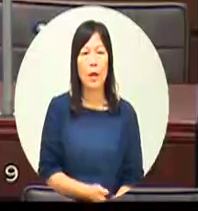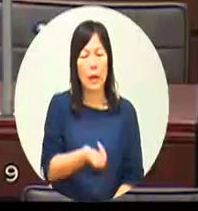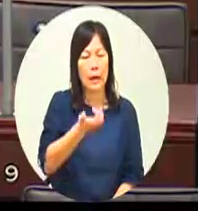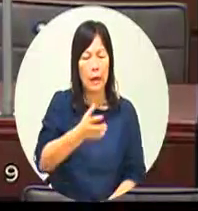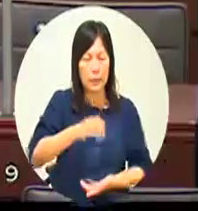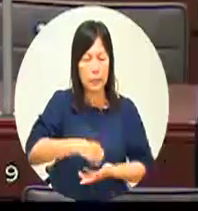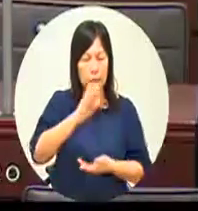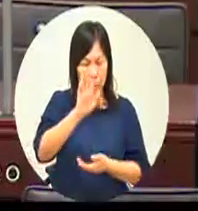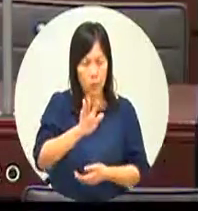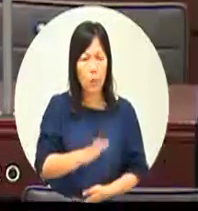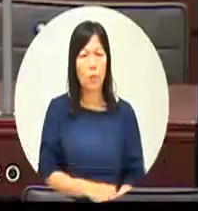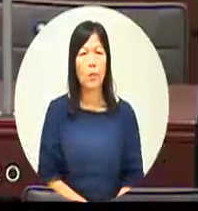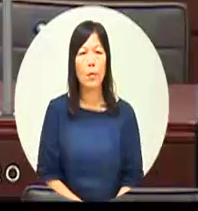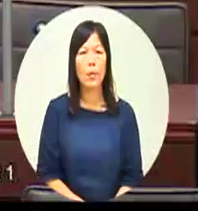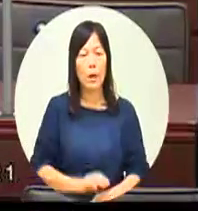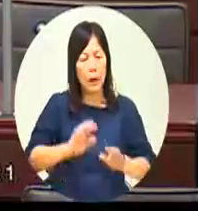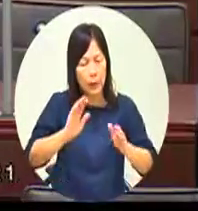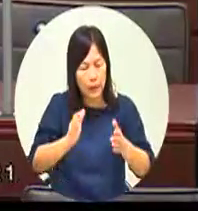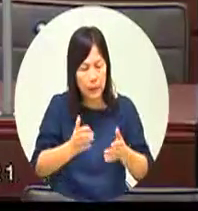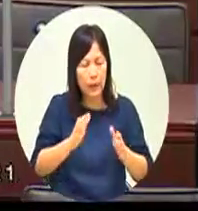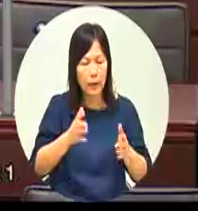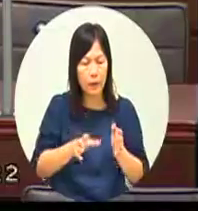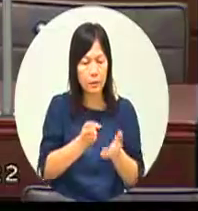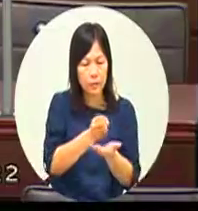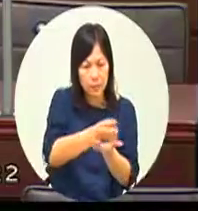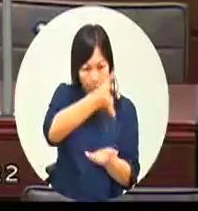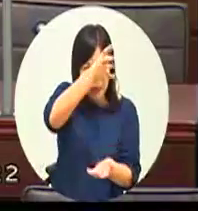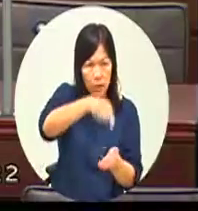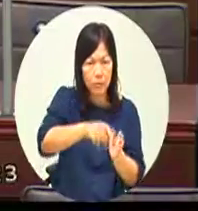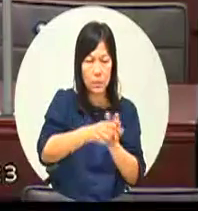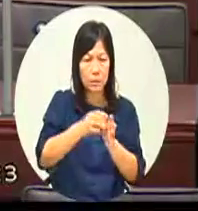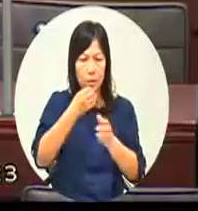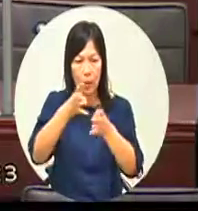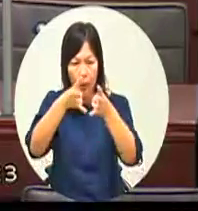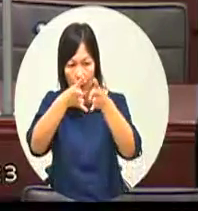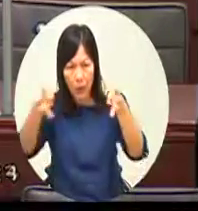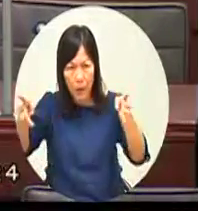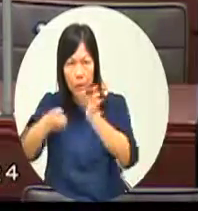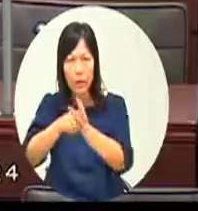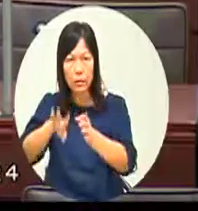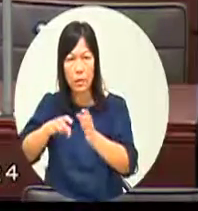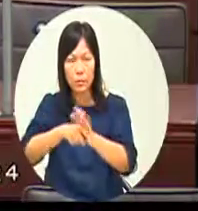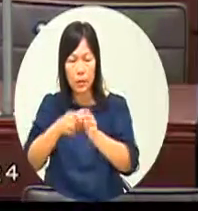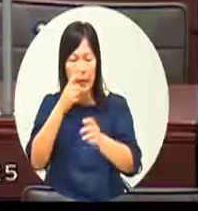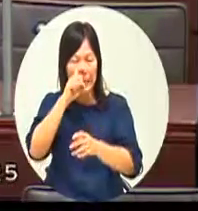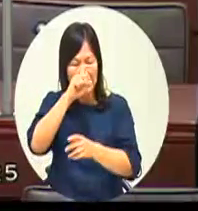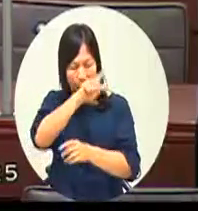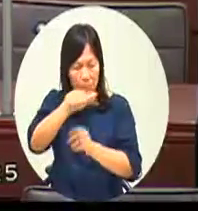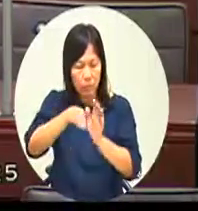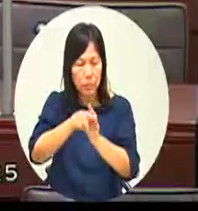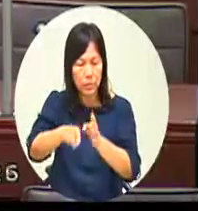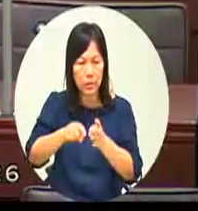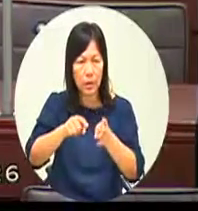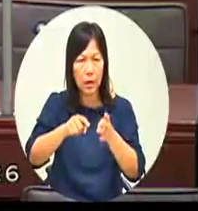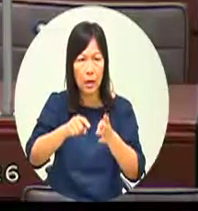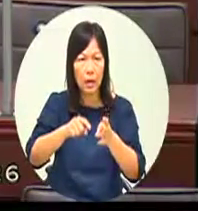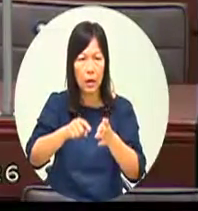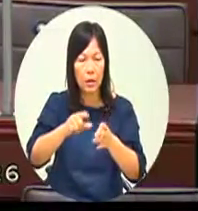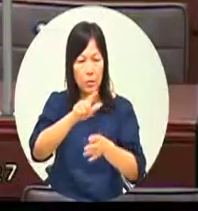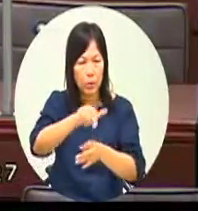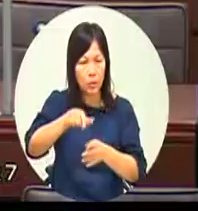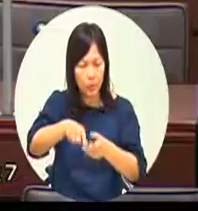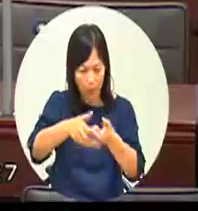有提过了，就是大概有关于大楼的或者是这些公寓的这些的废弃物的部分呢哈。那这个部